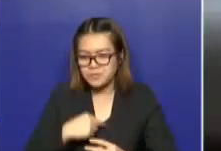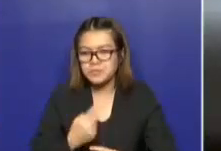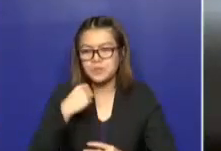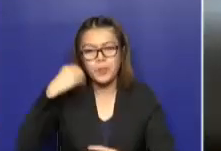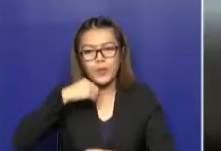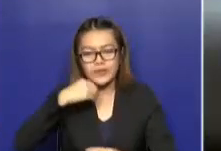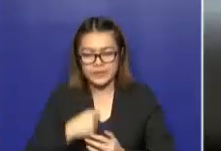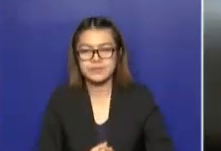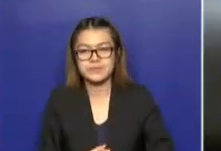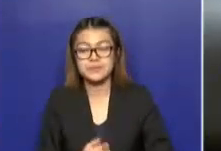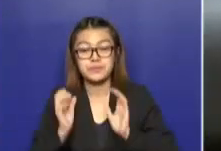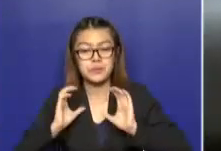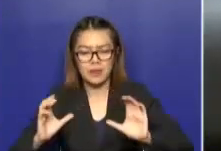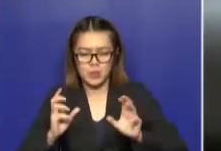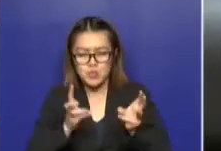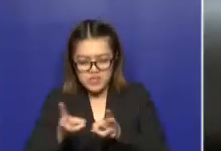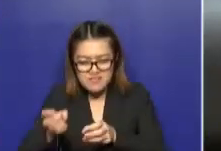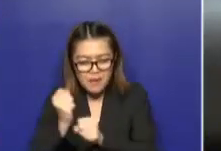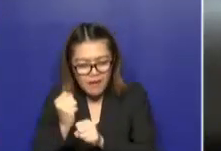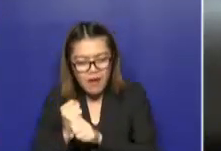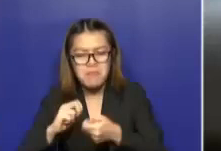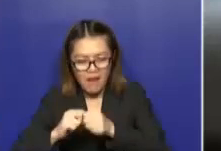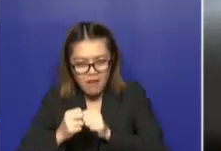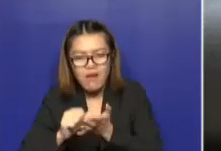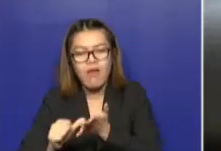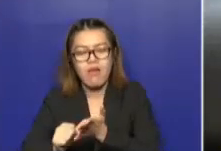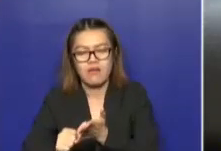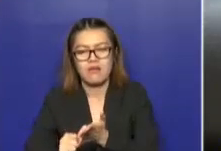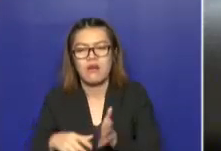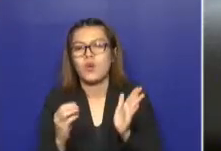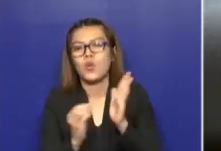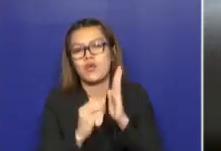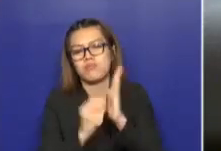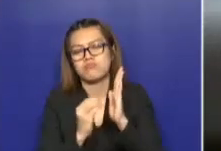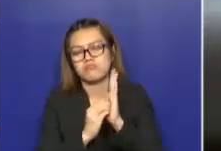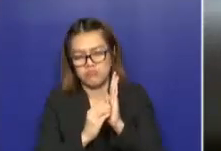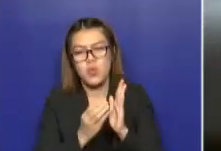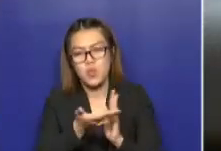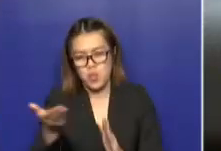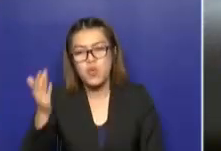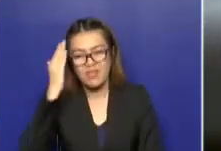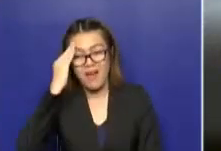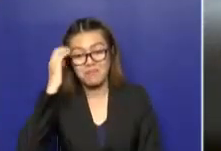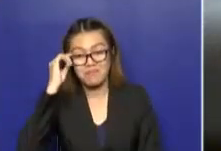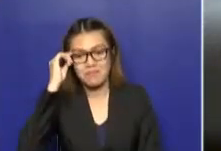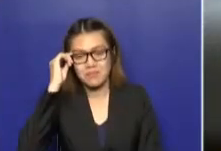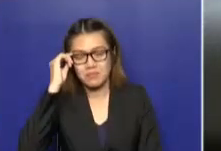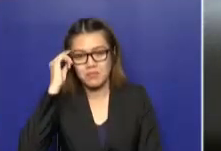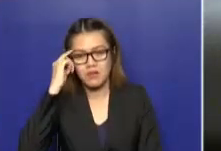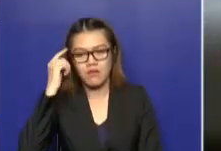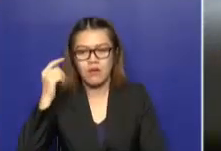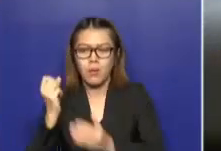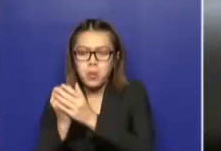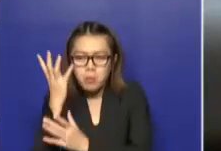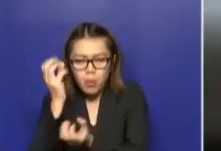ปัญหาในทุกๆทางนะครับผมยกตัวอย่างครับอย่างกทมเนี่ยเราทราบกันดีนะครับว่าพื้นที่สาธารณะเราน้อย